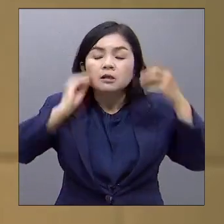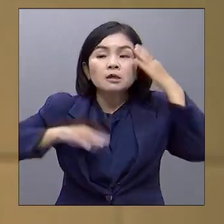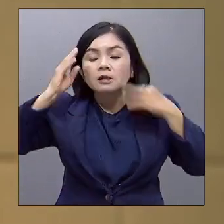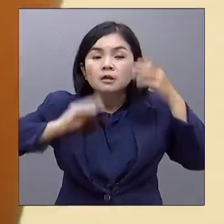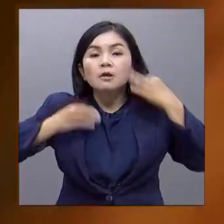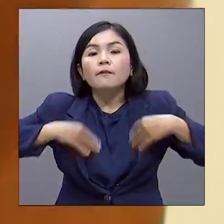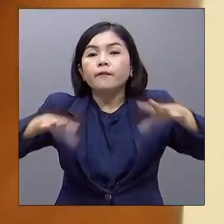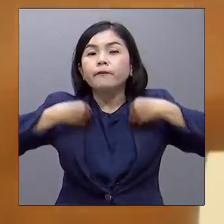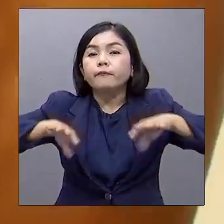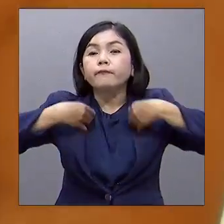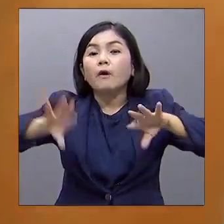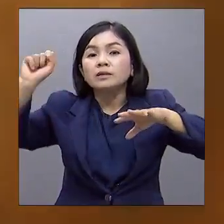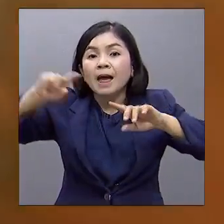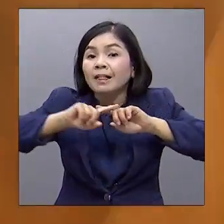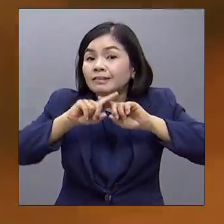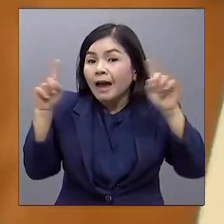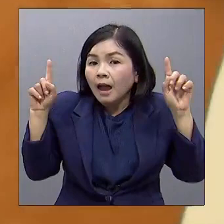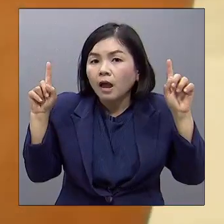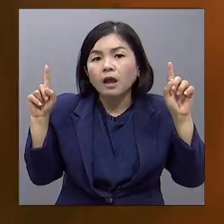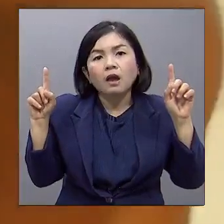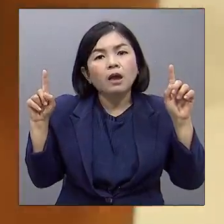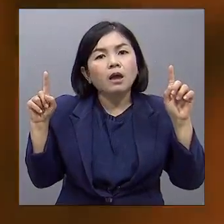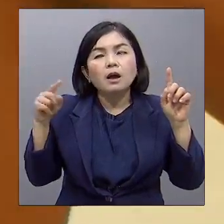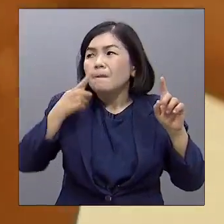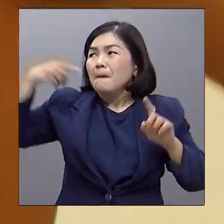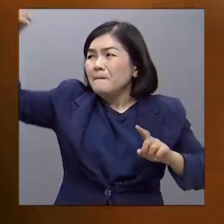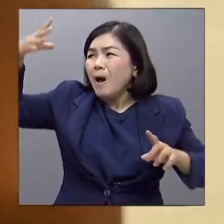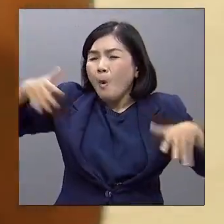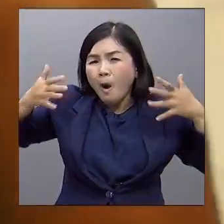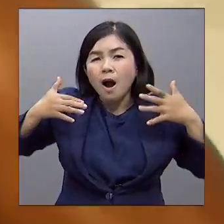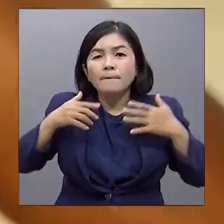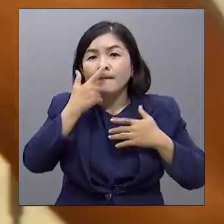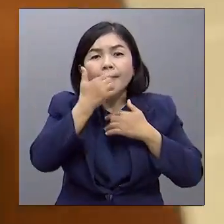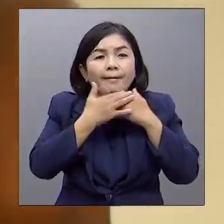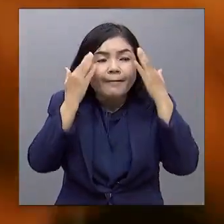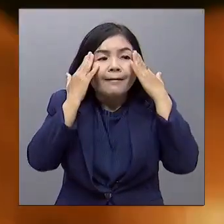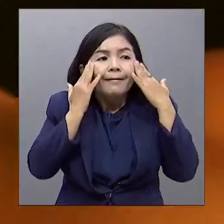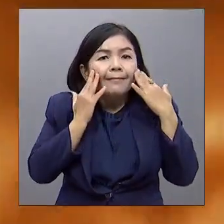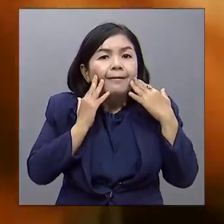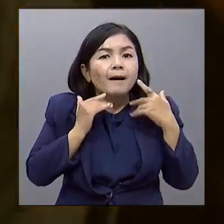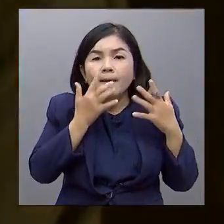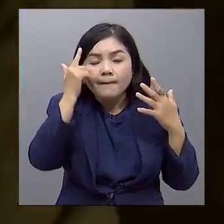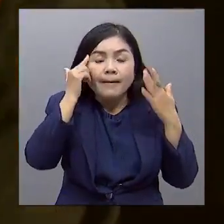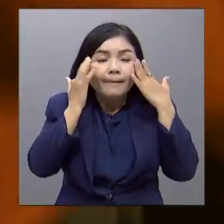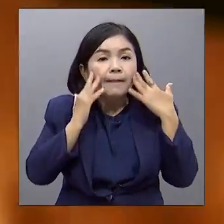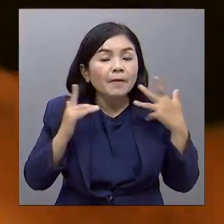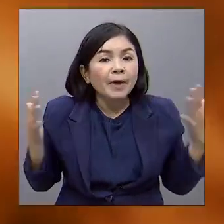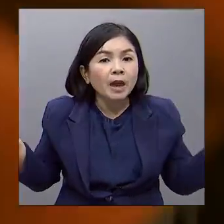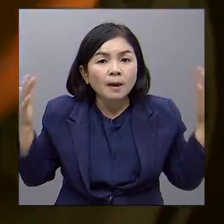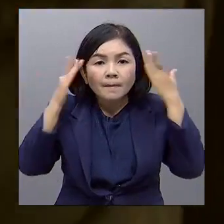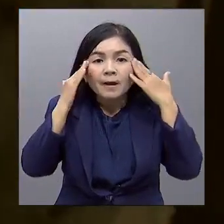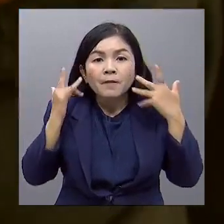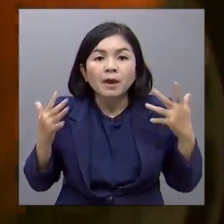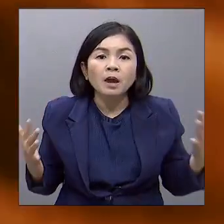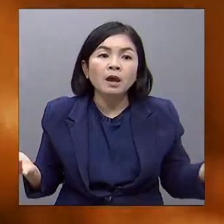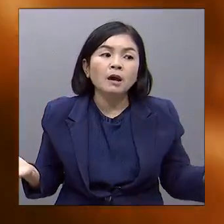ะครับแต่ถ้าถึงจุดนึงที่มันไม่สามารถระบายความร้อนออกมาได้จริงๆเนี่ยระบบต่างๆในร่างกายก็จะค่อยๆเสียไปอย่างแรกเลยเนี่ยร่างกายของเราก็ต้องเสียน้